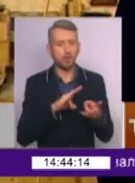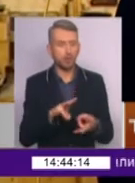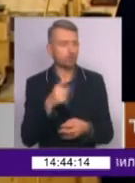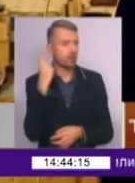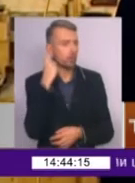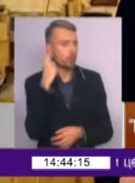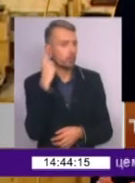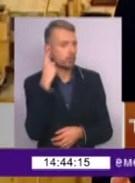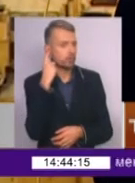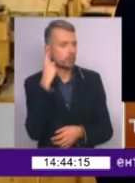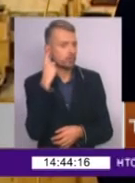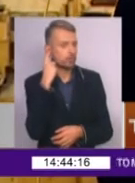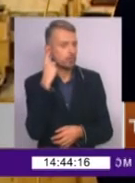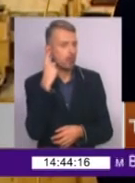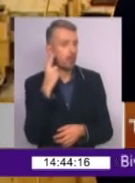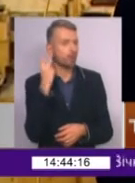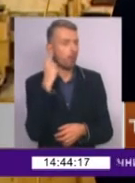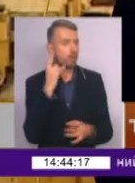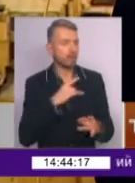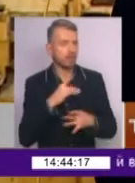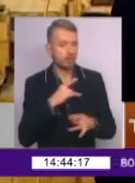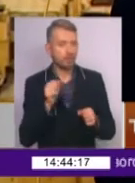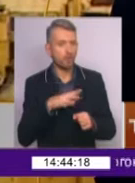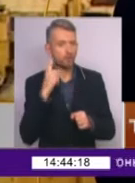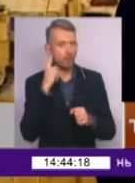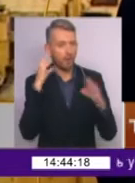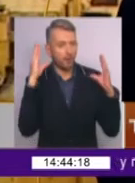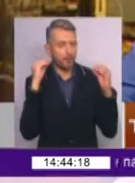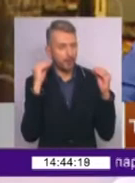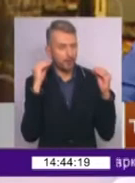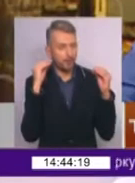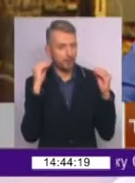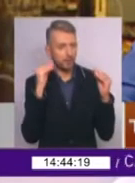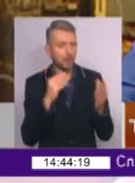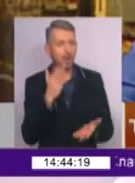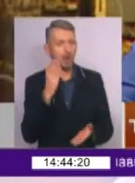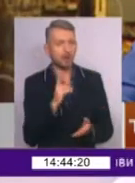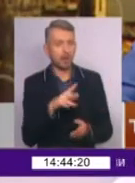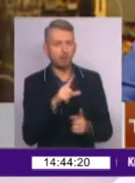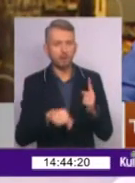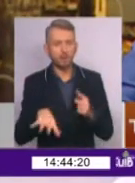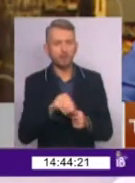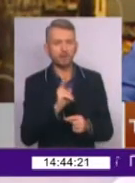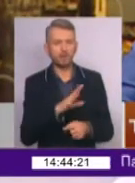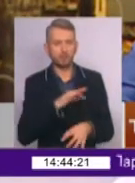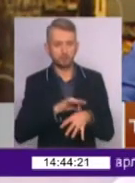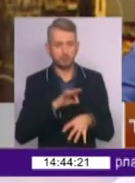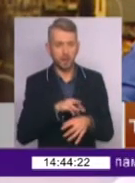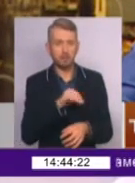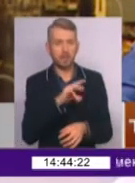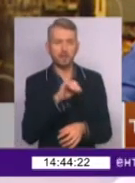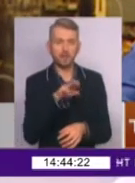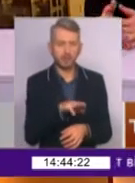слуху. Органу або нерву може бути. Тобто може бути погіршення слуху. І тому, як правило, всім, хто перенесли менінгіт,